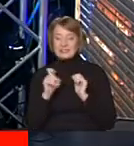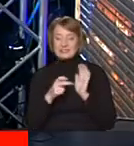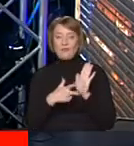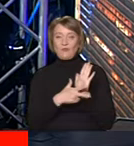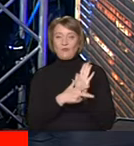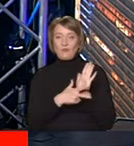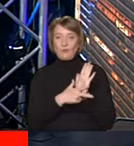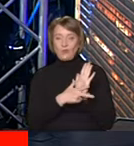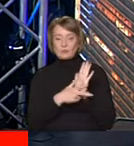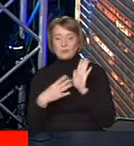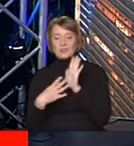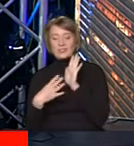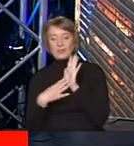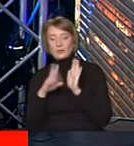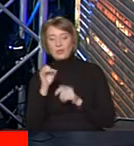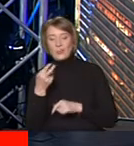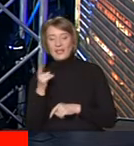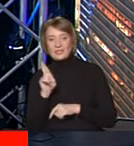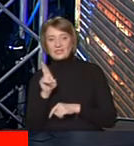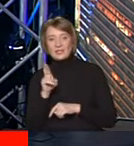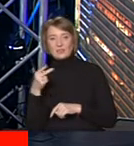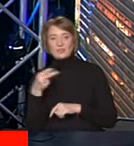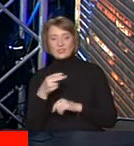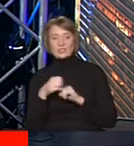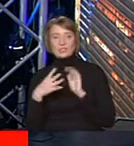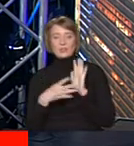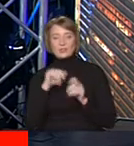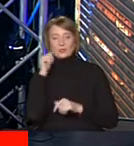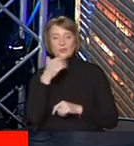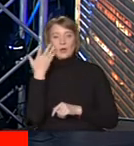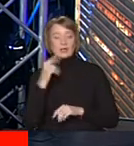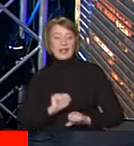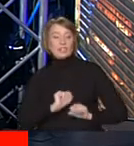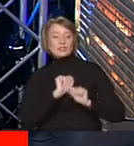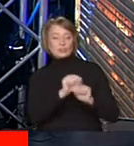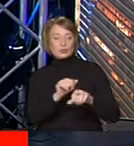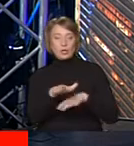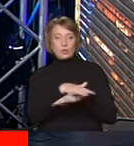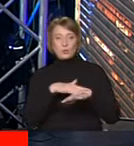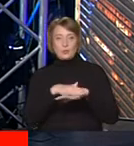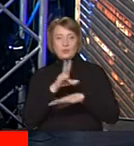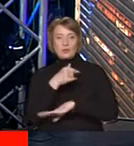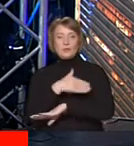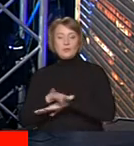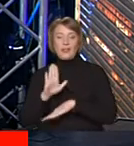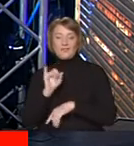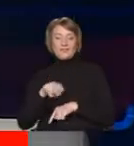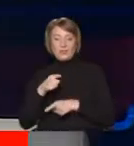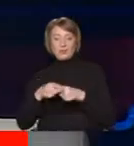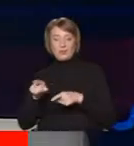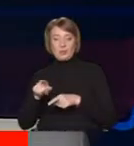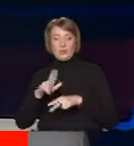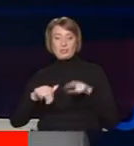в ніч з 8 на 9 березня 2018 року, взагалі-то, коли я захищав громаду на вулиці Половецькій від таких забудовників, від тітушок